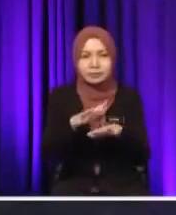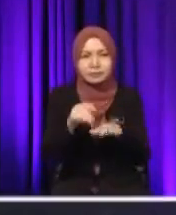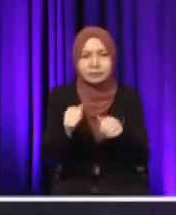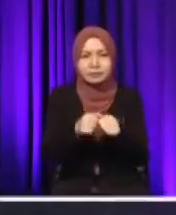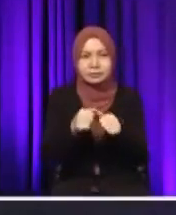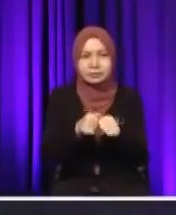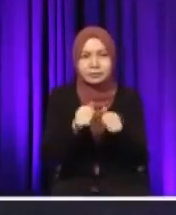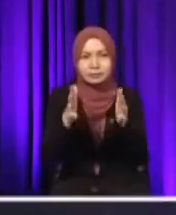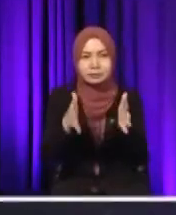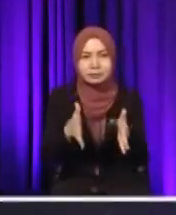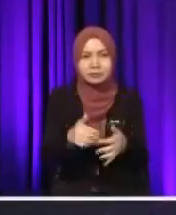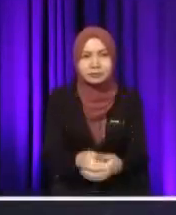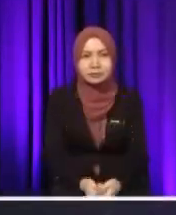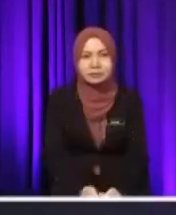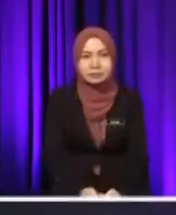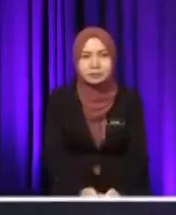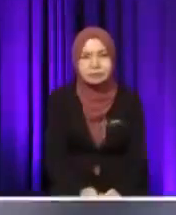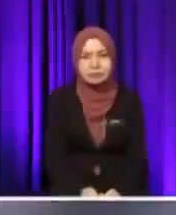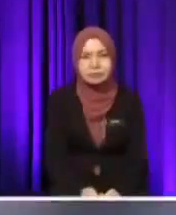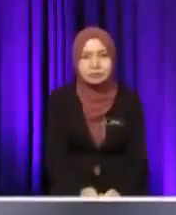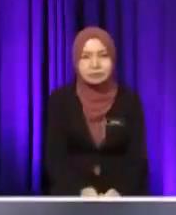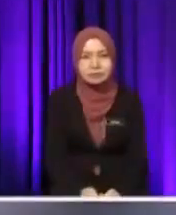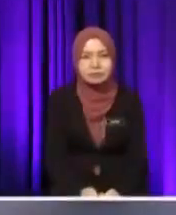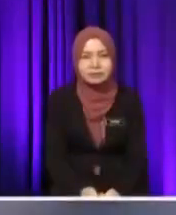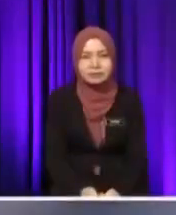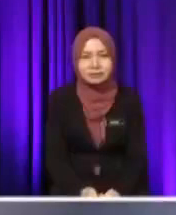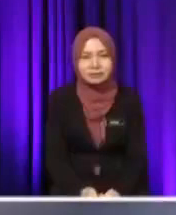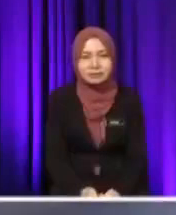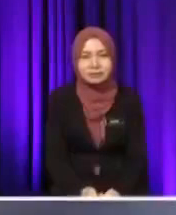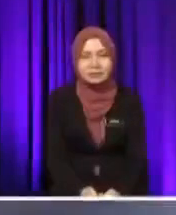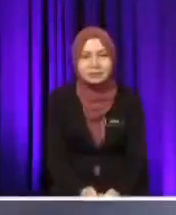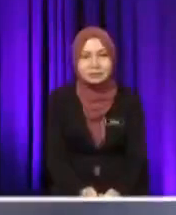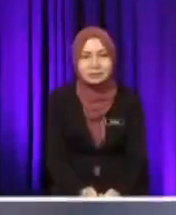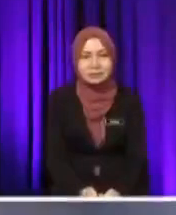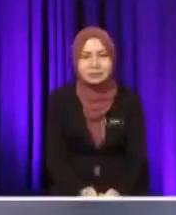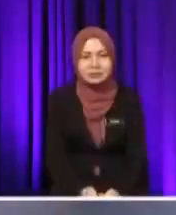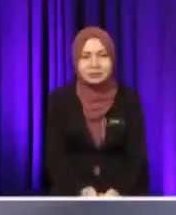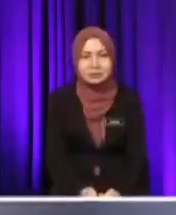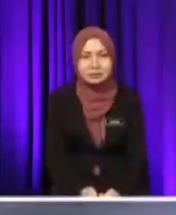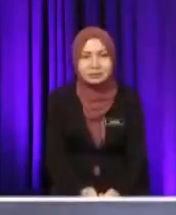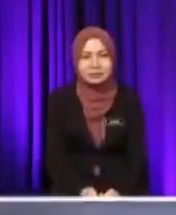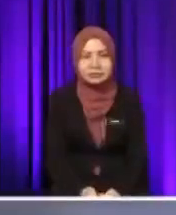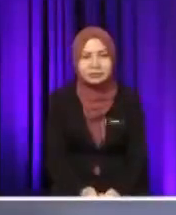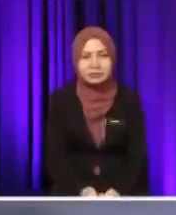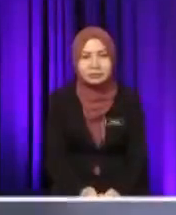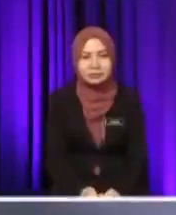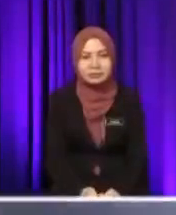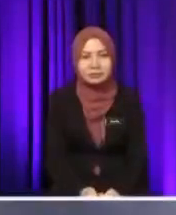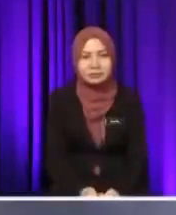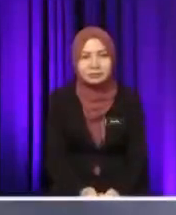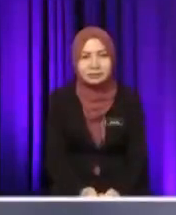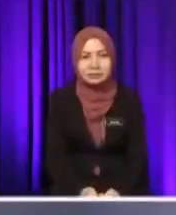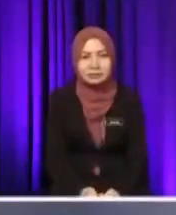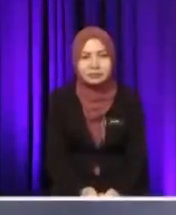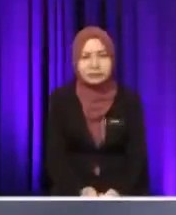dalam. Minta maaf, tak apa ada, minta maaf semua, minta maaf. Okey. Ada okey, Adam. Okey, okey, okey. Ini satu, ambil satu je. Ambil satu